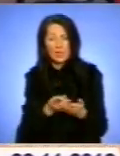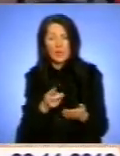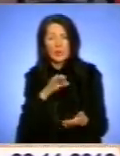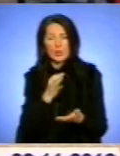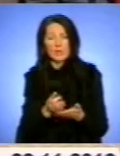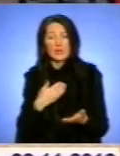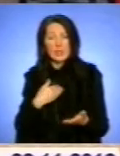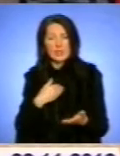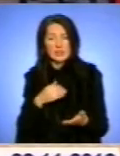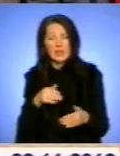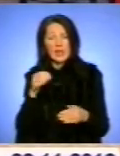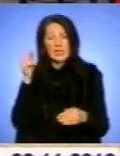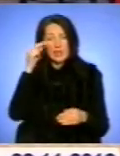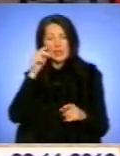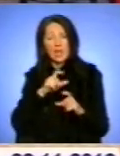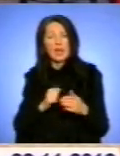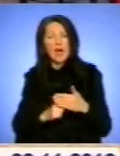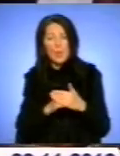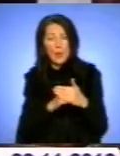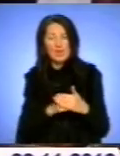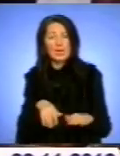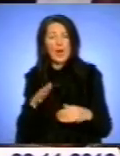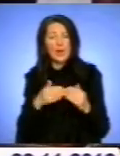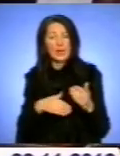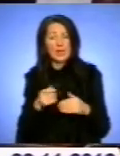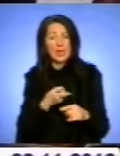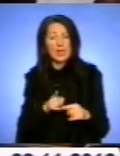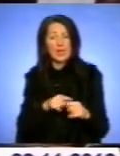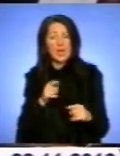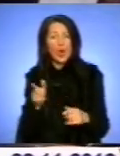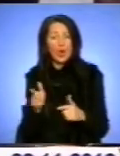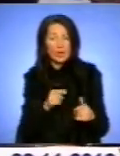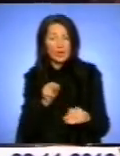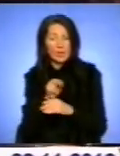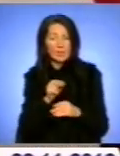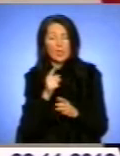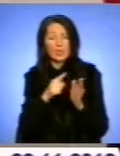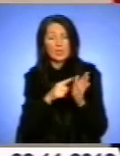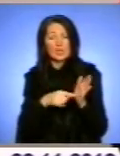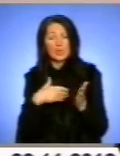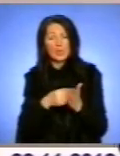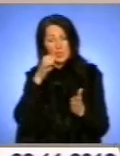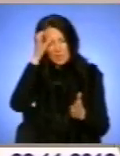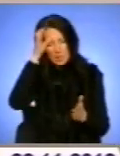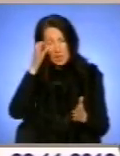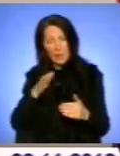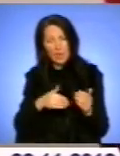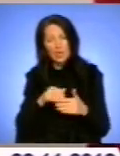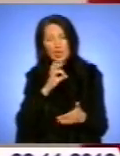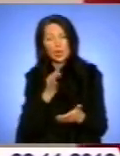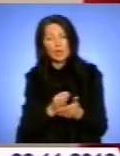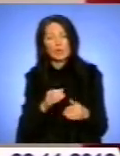нас є і відповідна навчальна база, і, що головне, фахівці, котрі готові навчити та поділитися своїми знаннями та практичним досвідом з основ